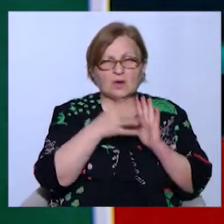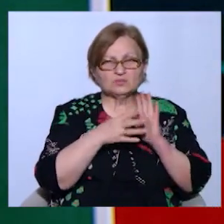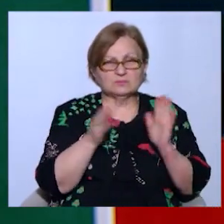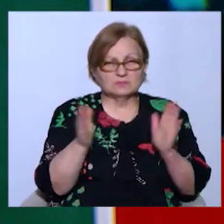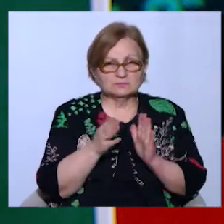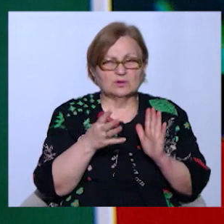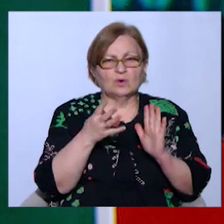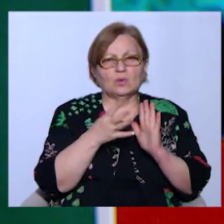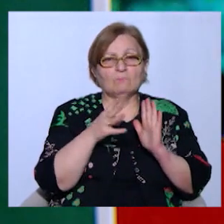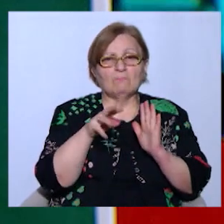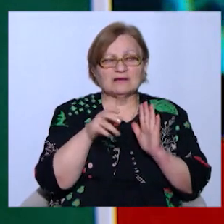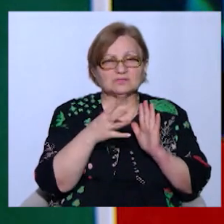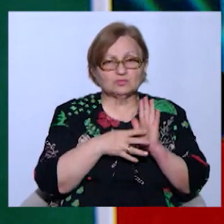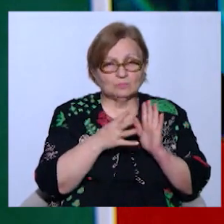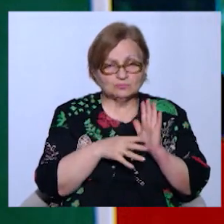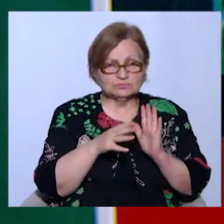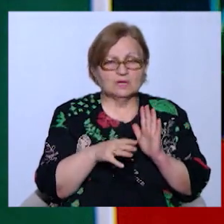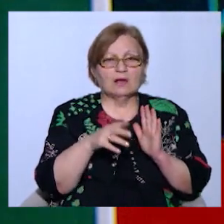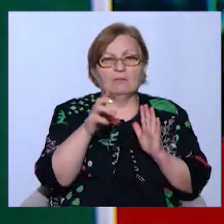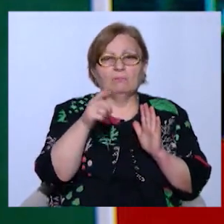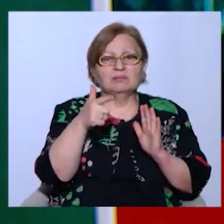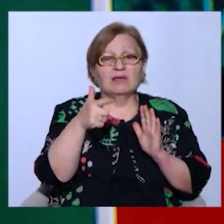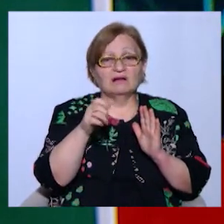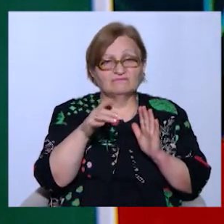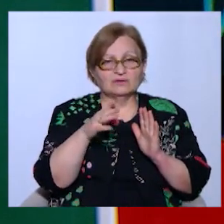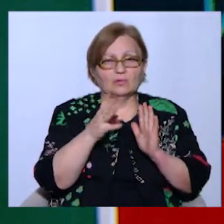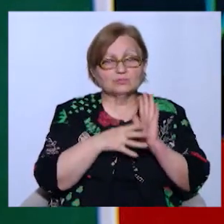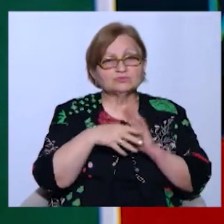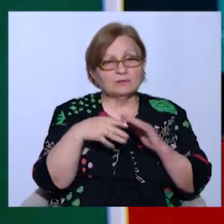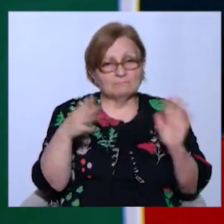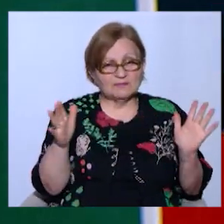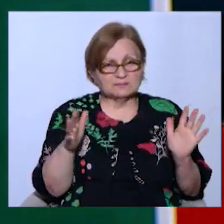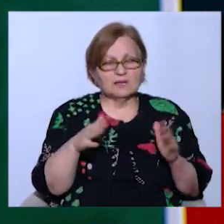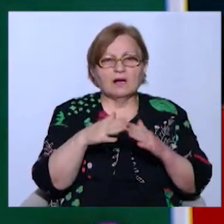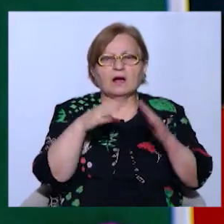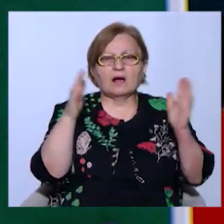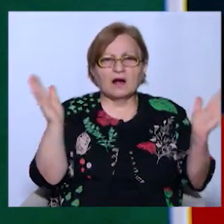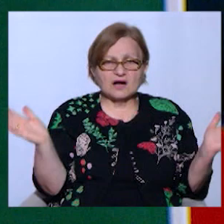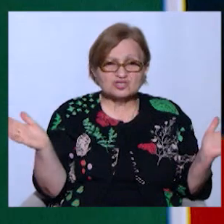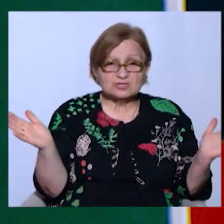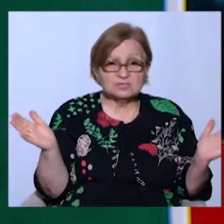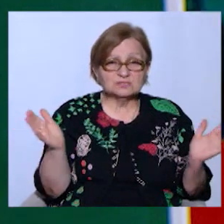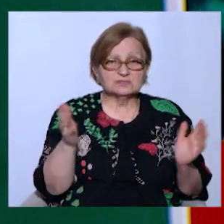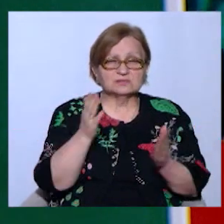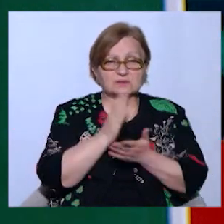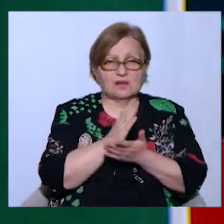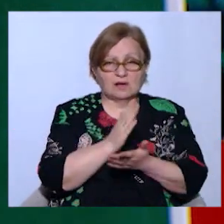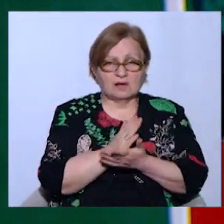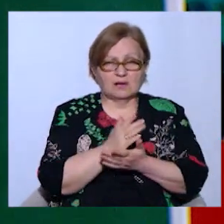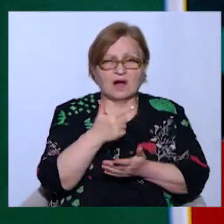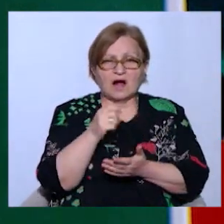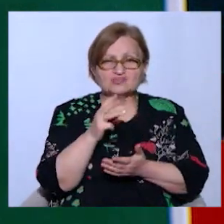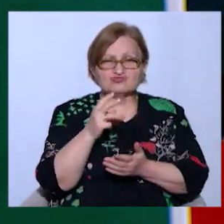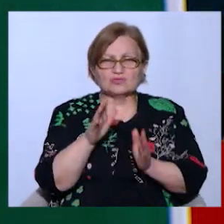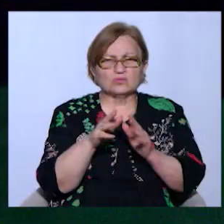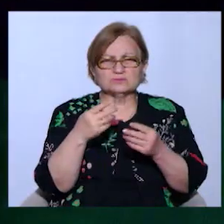ნაკლები, მართი 90 სტოლი, ბლაგვი 90-ზე მეტი და გაშლილზე ნაკლები. გაშლილი კუთხე თქვენ ხედავთ,